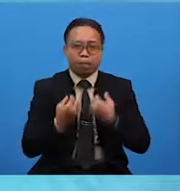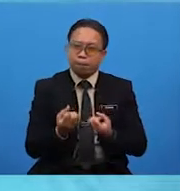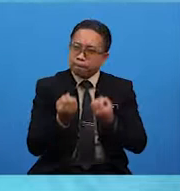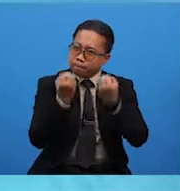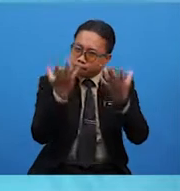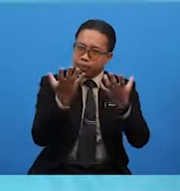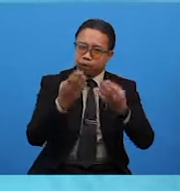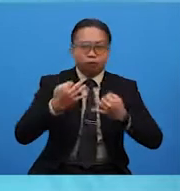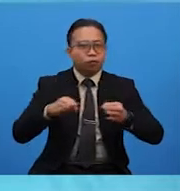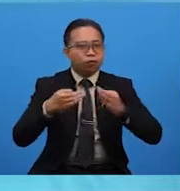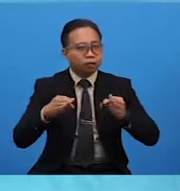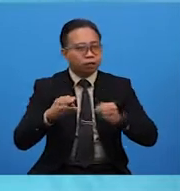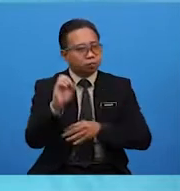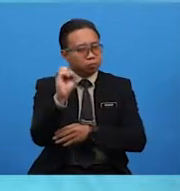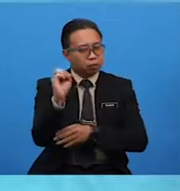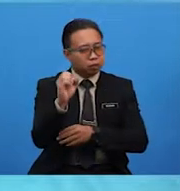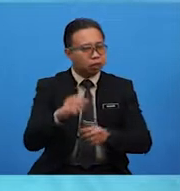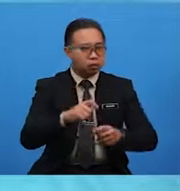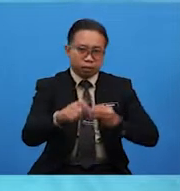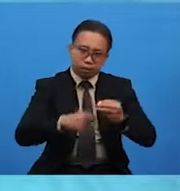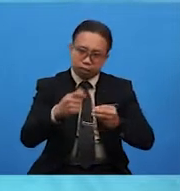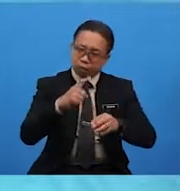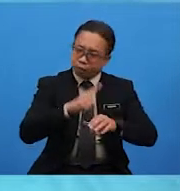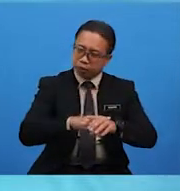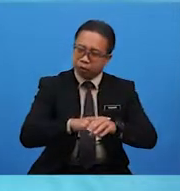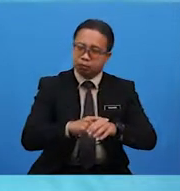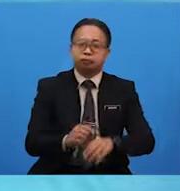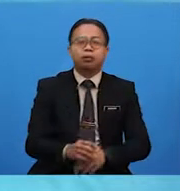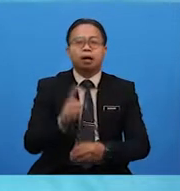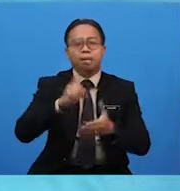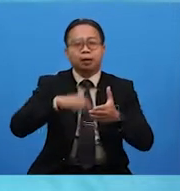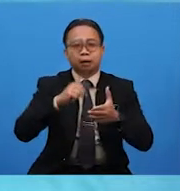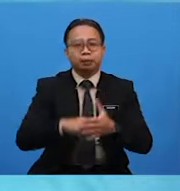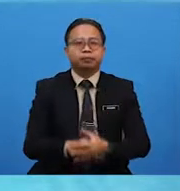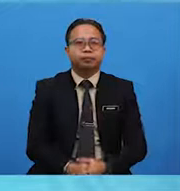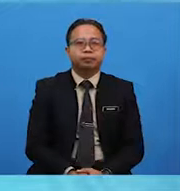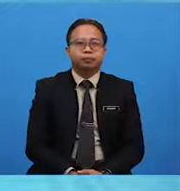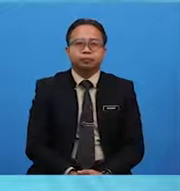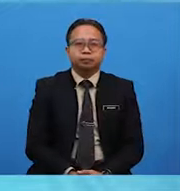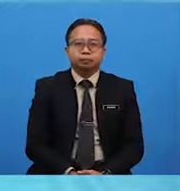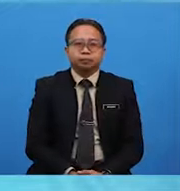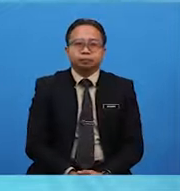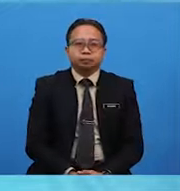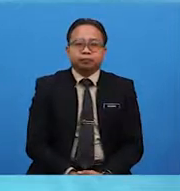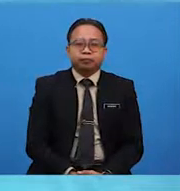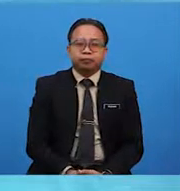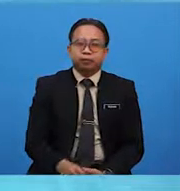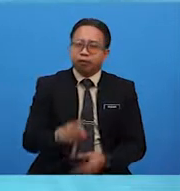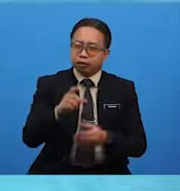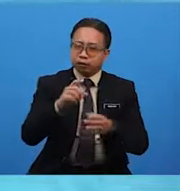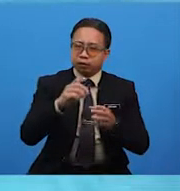ada berbagai dan juga bebas serta tidak terikat macam yang tadi saya katakan tadi karyaean Silet Rich channel